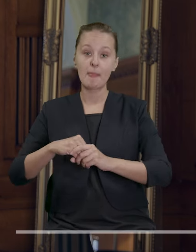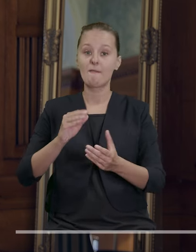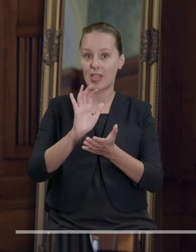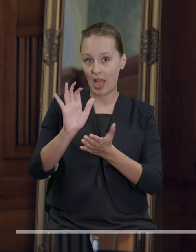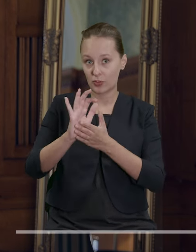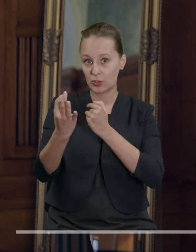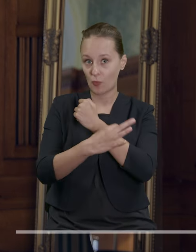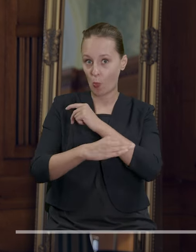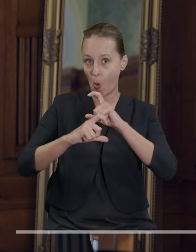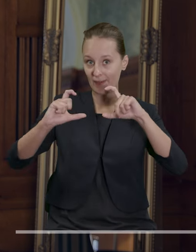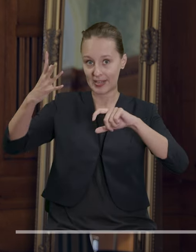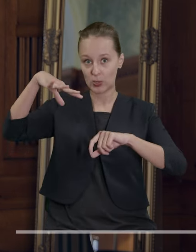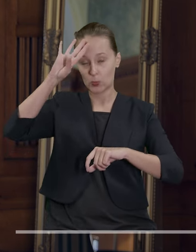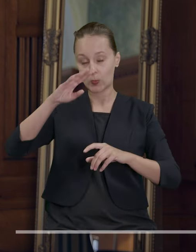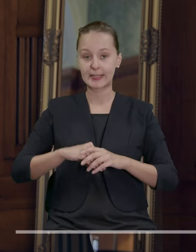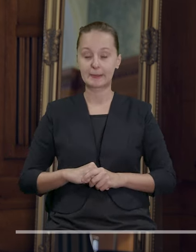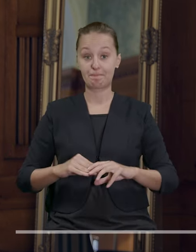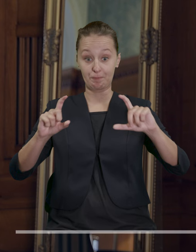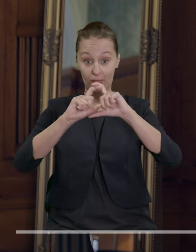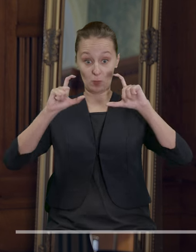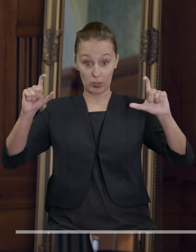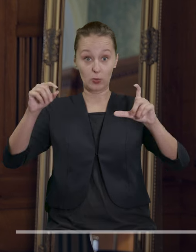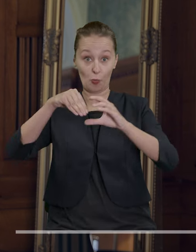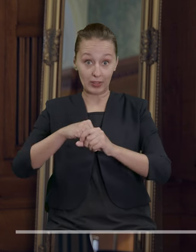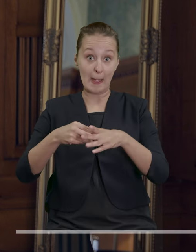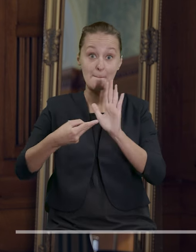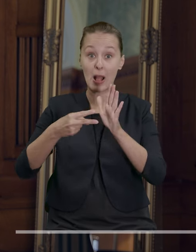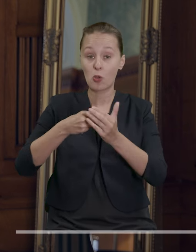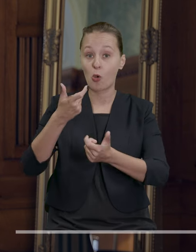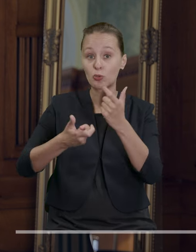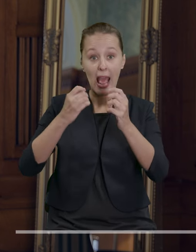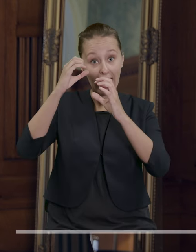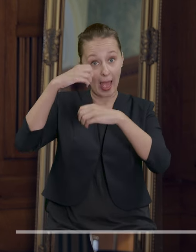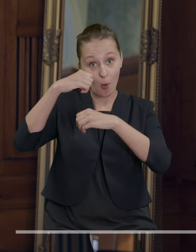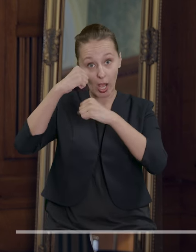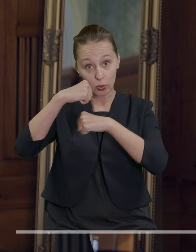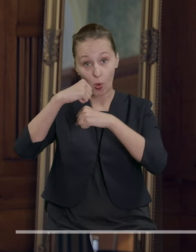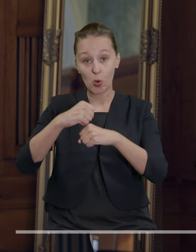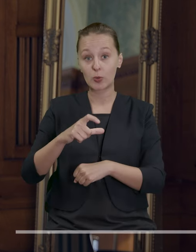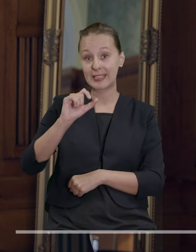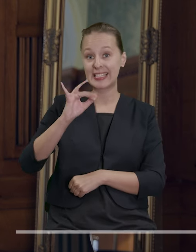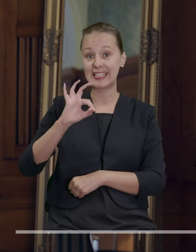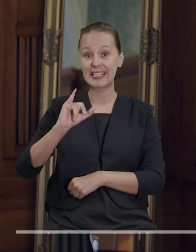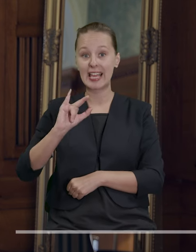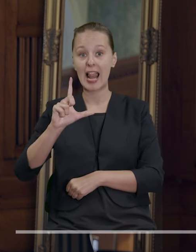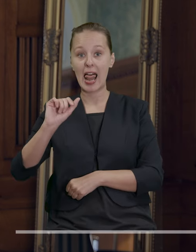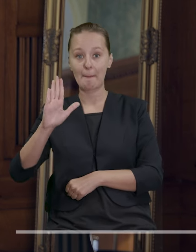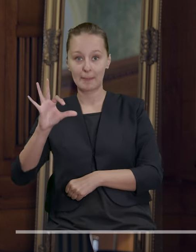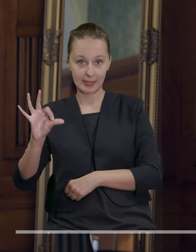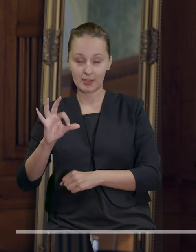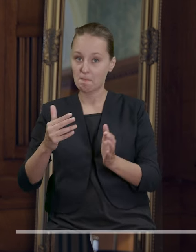wydawnictwa Uniwersytetu Łódzkiego. W tym budynku między innymi planowane są laboratoria, City